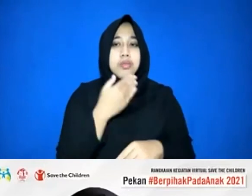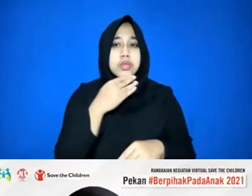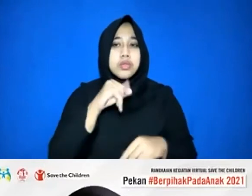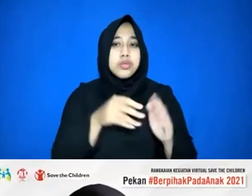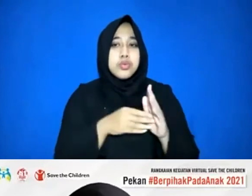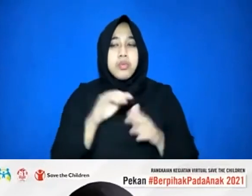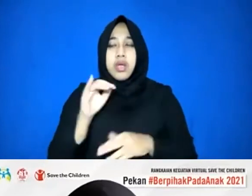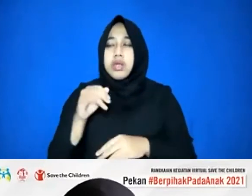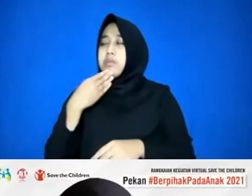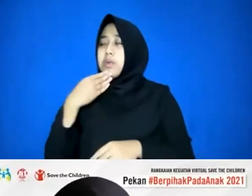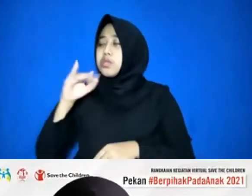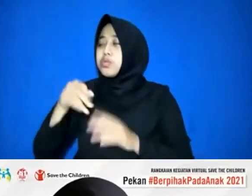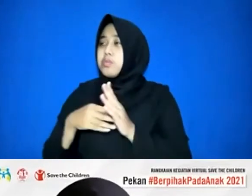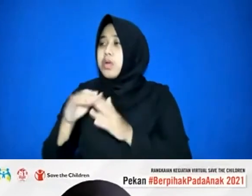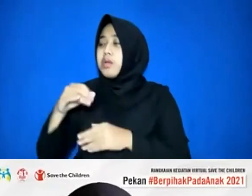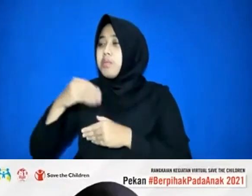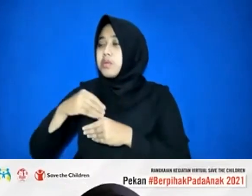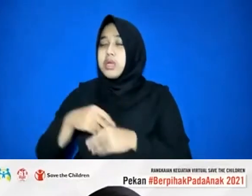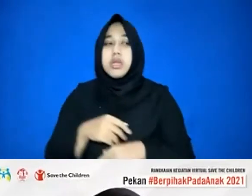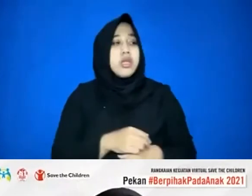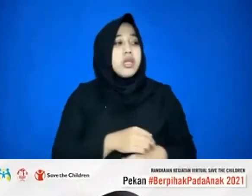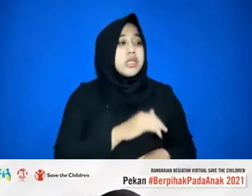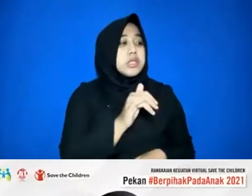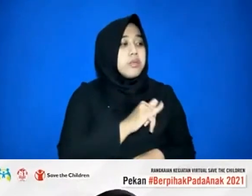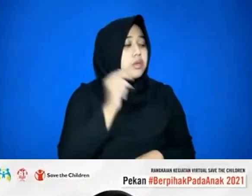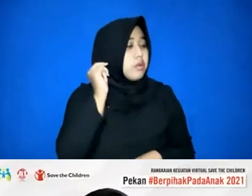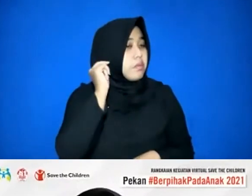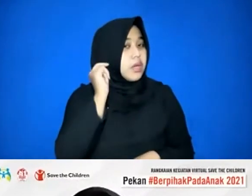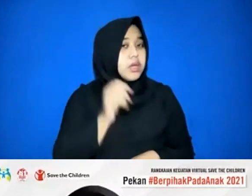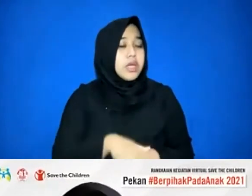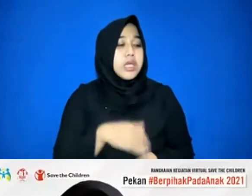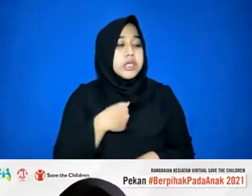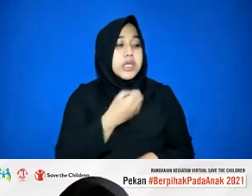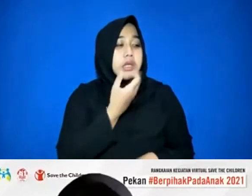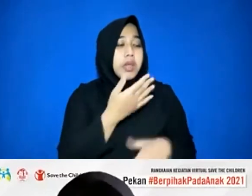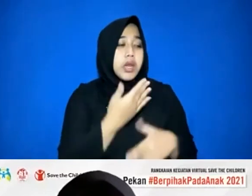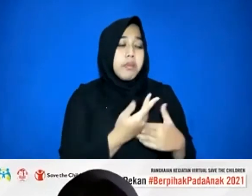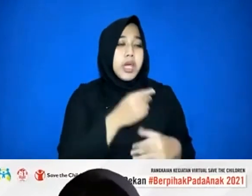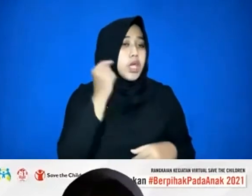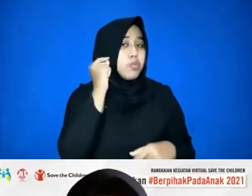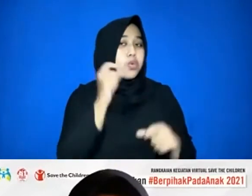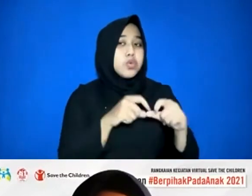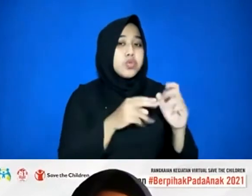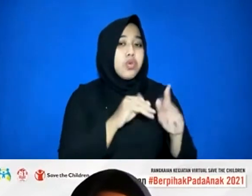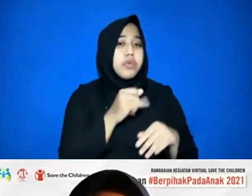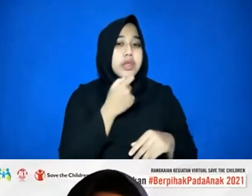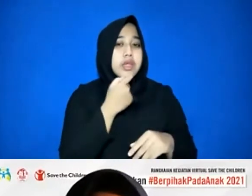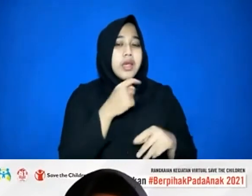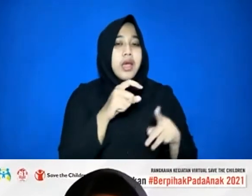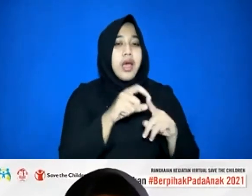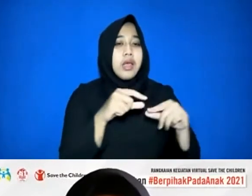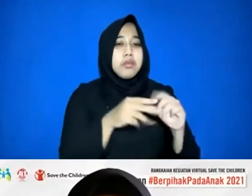untuk masukannya. Oke, sama-sama Mbak. Ya, jadi terima kasih. yang saya sampaikan ke Mbak Sofi itu bentuk administrasi.